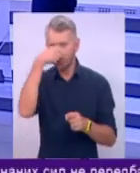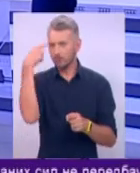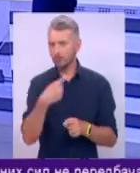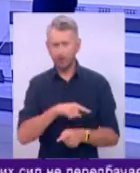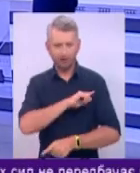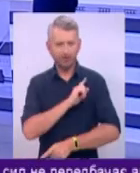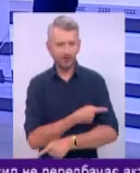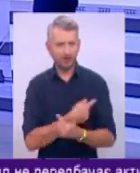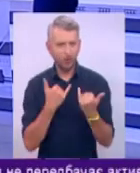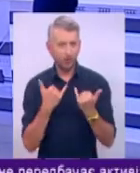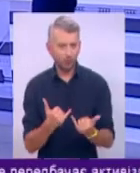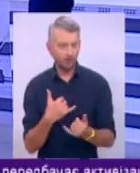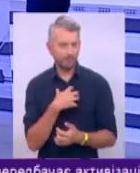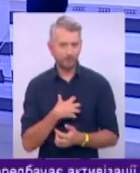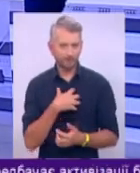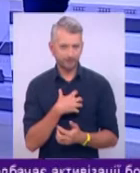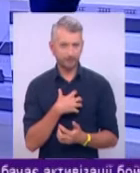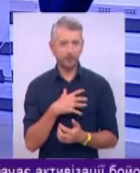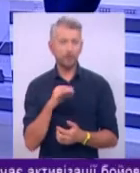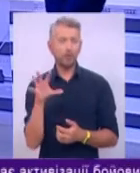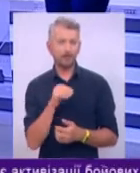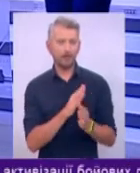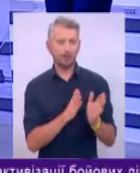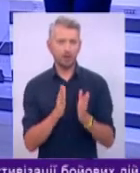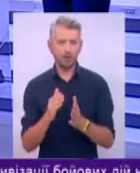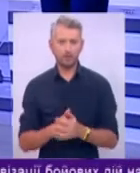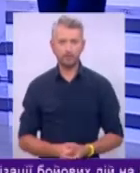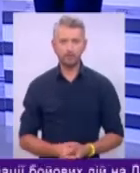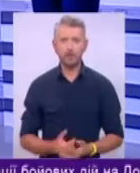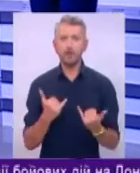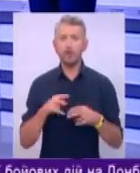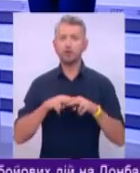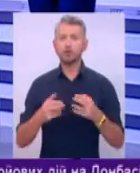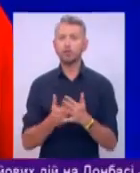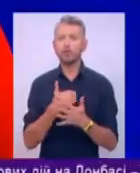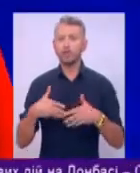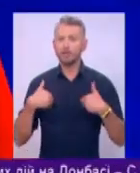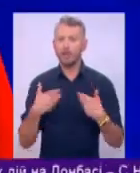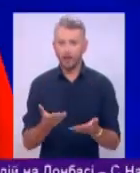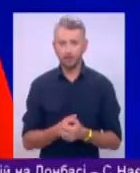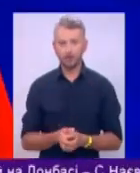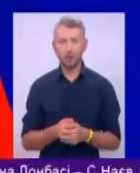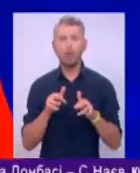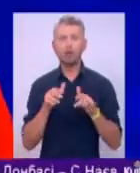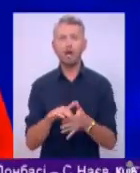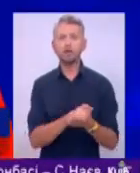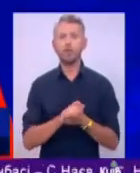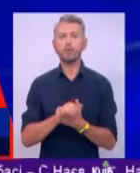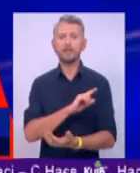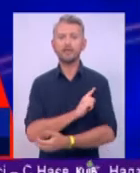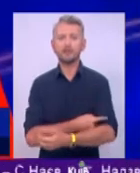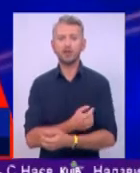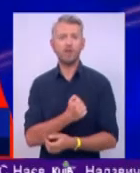як ніколи актуально. Отже, чекаємо, про все по порядку. В ефірі «Столичні новини». Вітаю глядачів. Операція об'єднаних